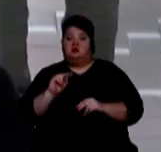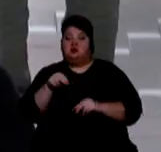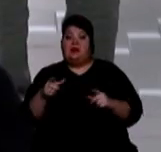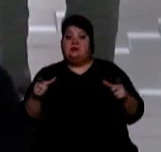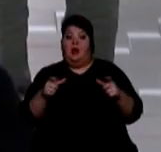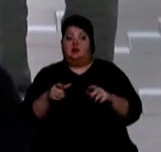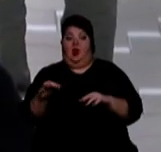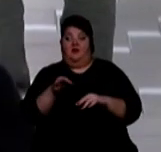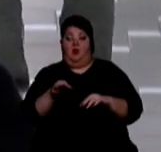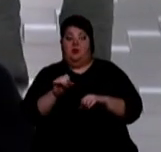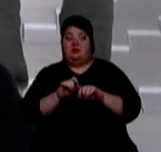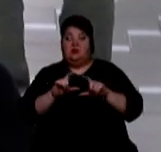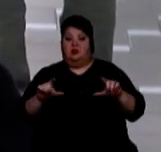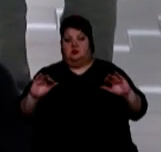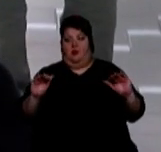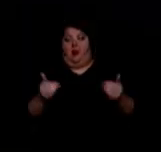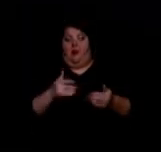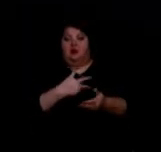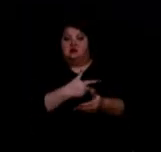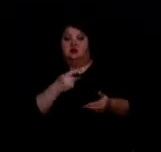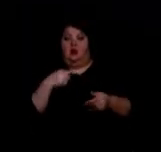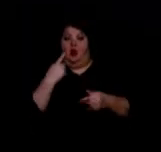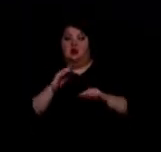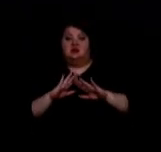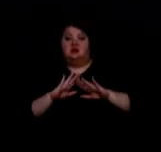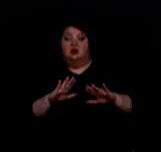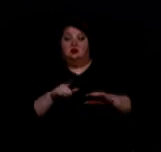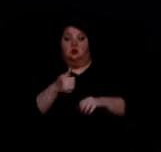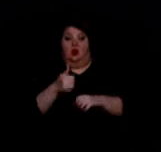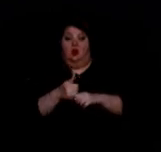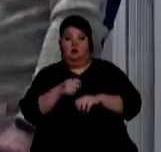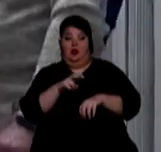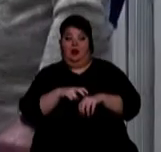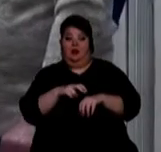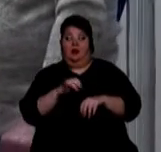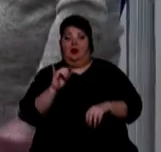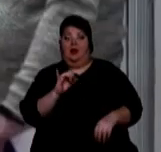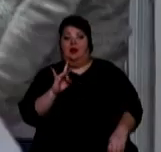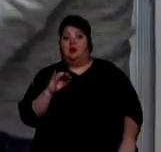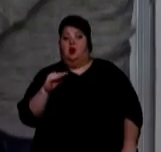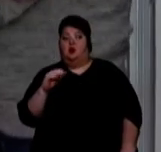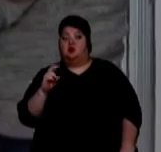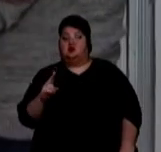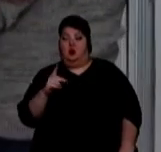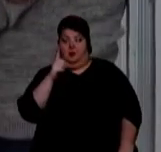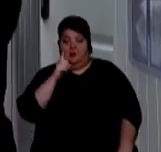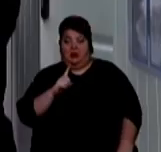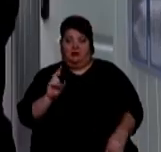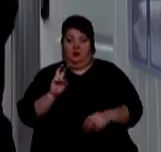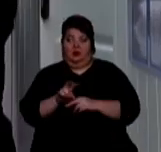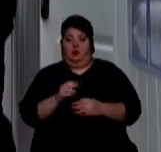станції поменшало донорів, каже заступниця головного лікаря Ірина Рожок. В середньому за місяць приходить